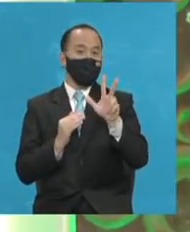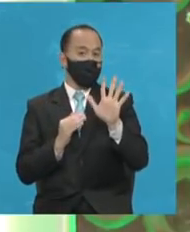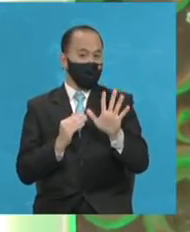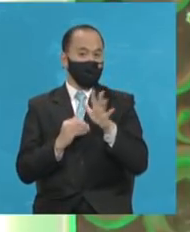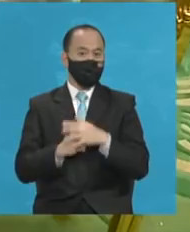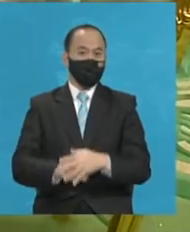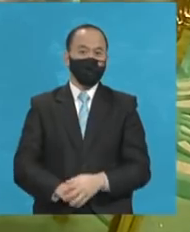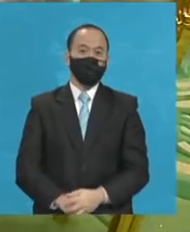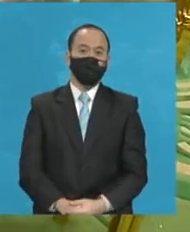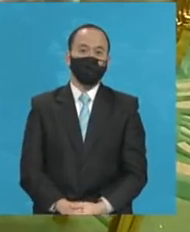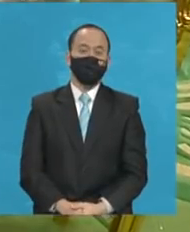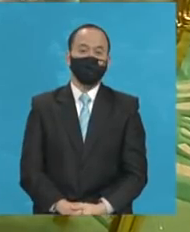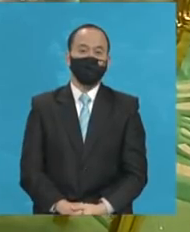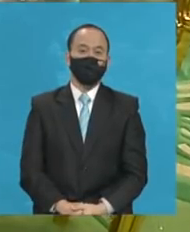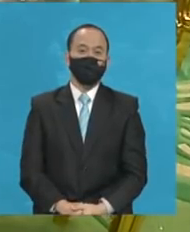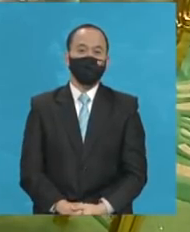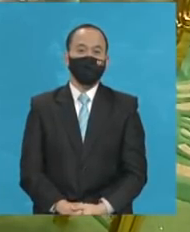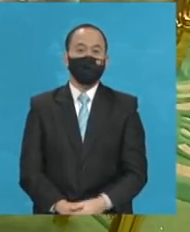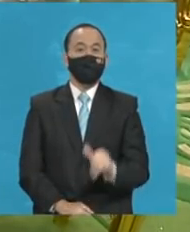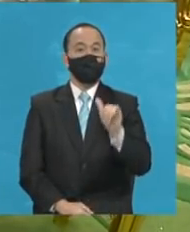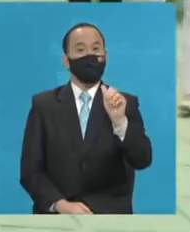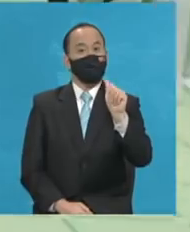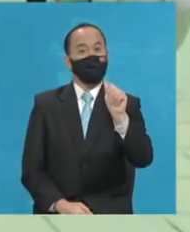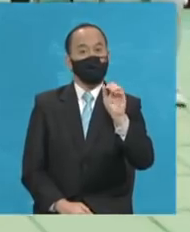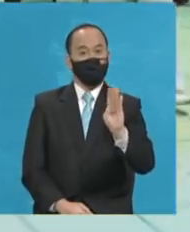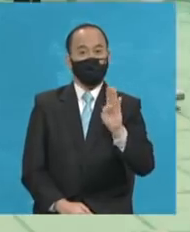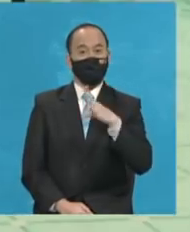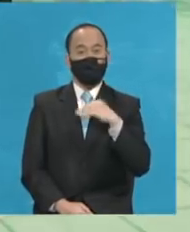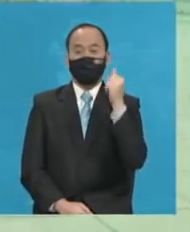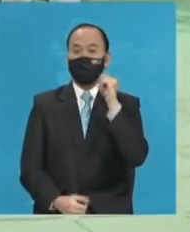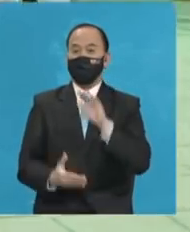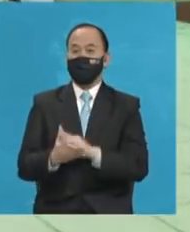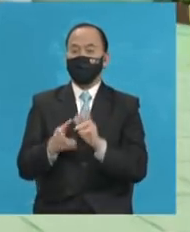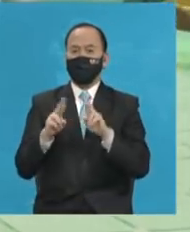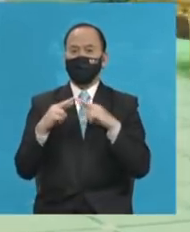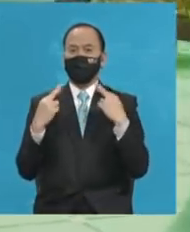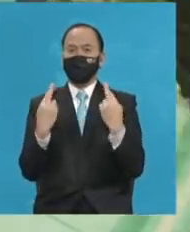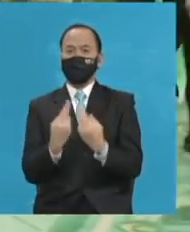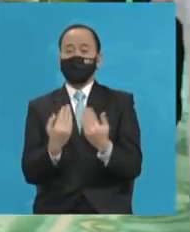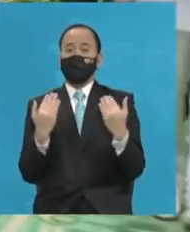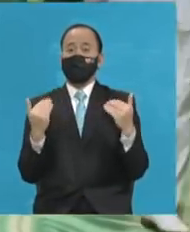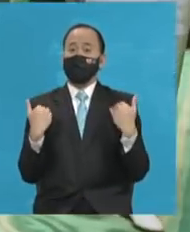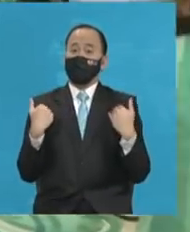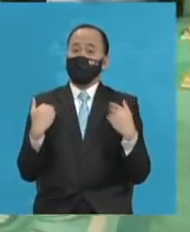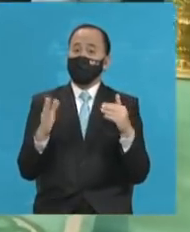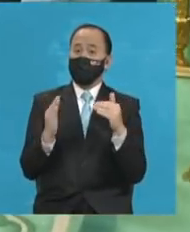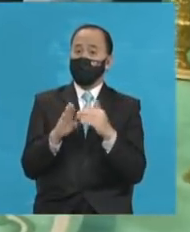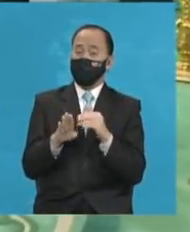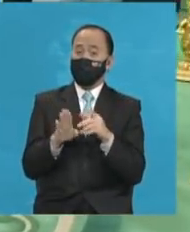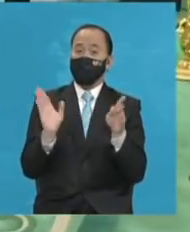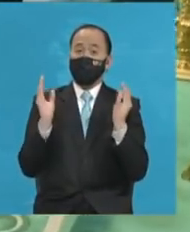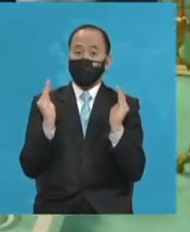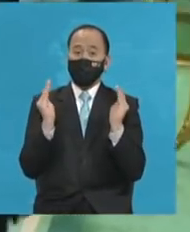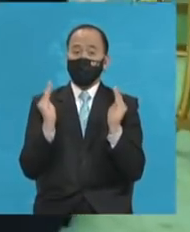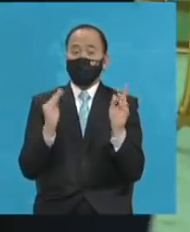2035 yang amat berhormat dan istri serta rombongan berada di negara ini bagi mengadakan lawatan